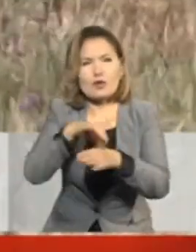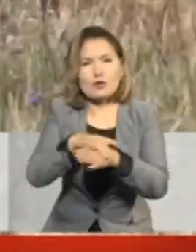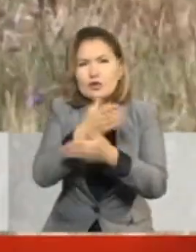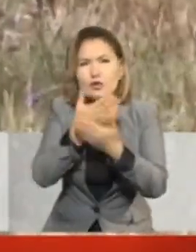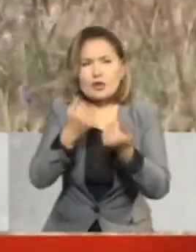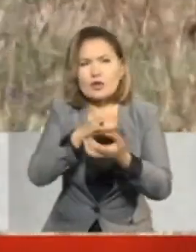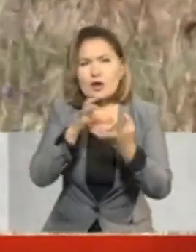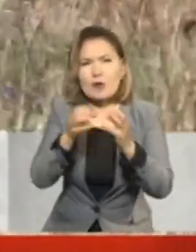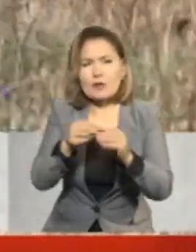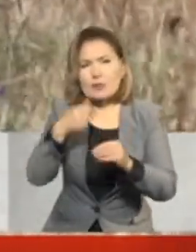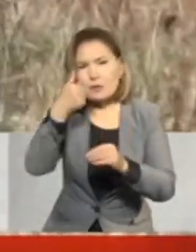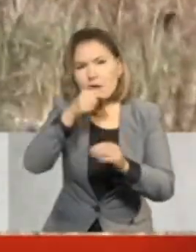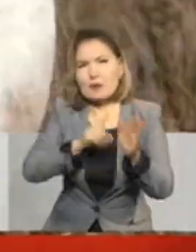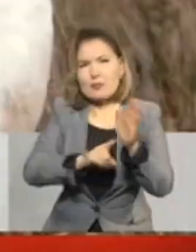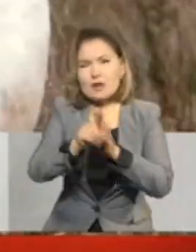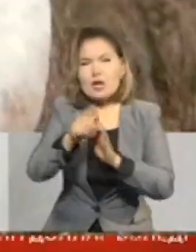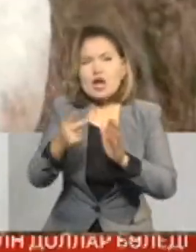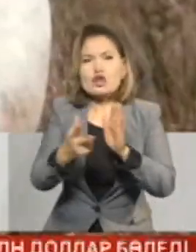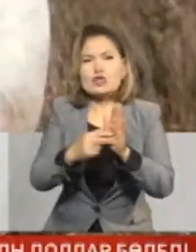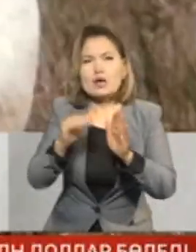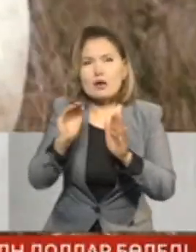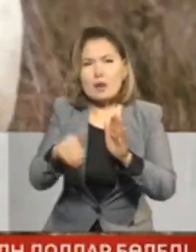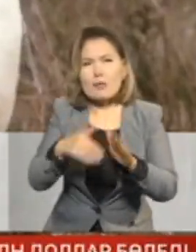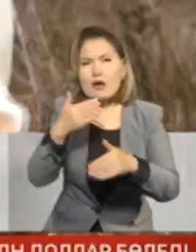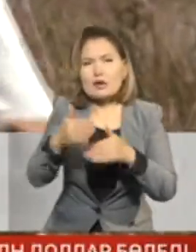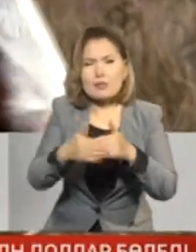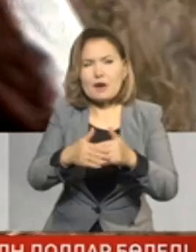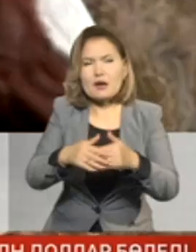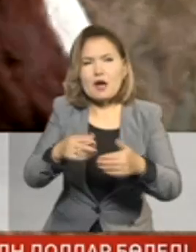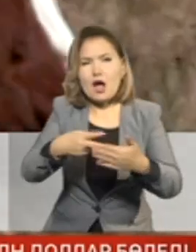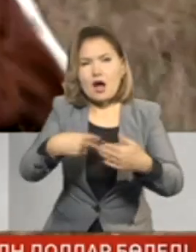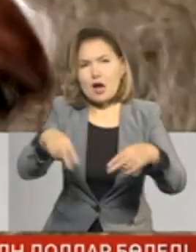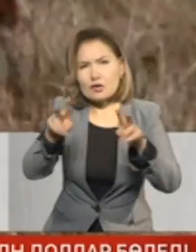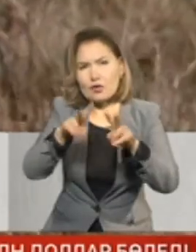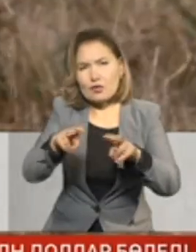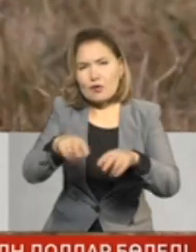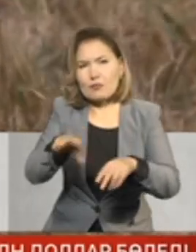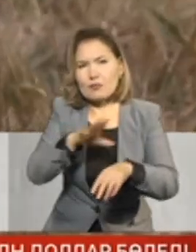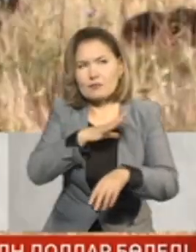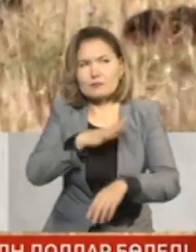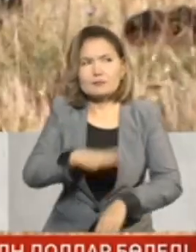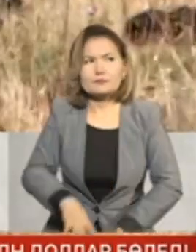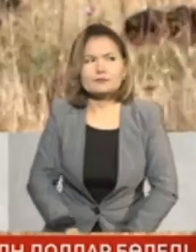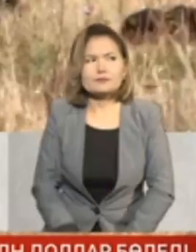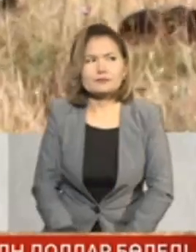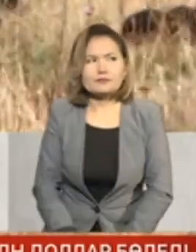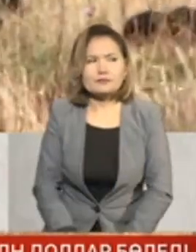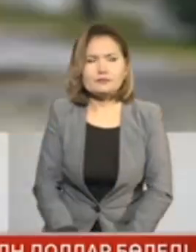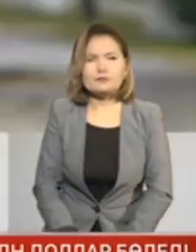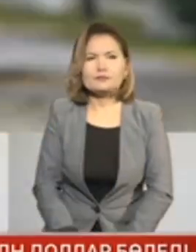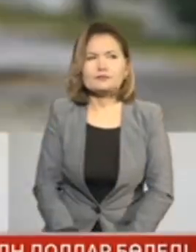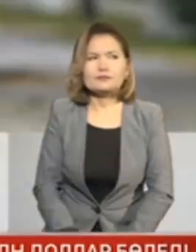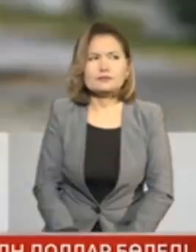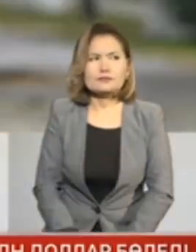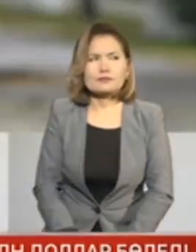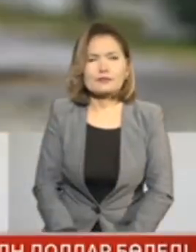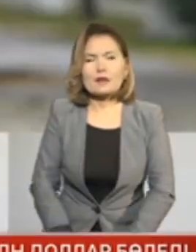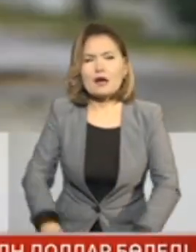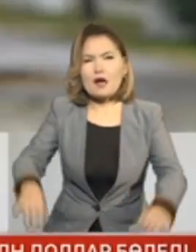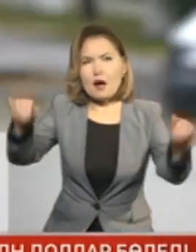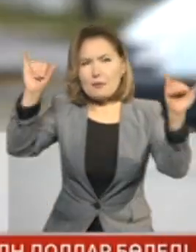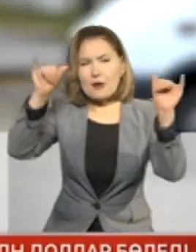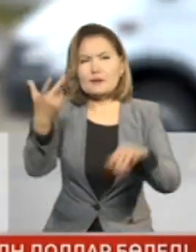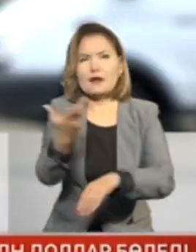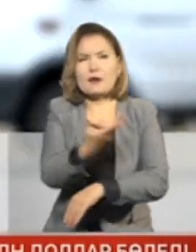анықталды. Жалпы жыл басынан бері 800 мыңға жуық сынама алынып талдау жасалды. Малға вакцина қою